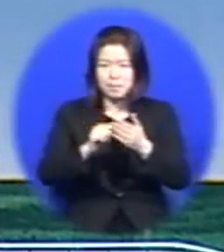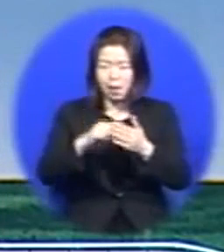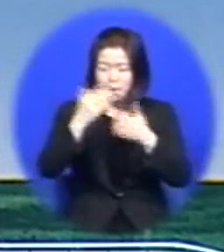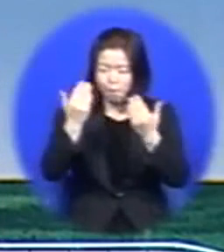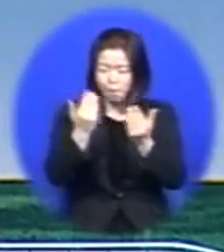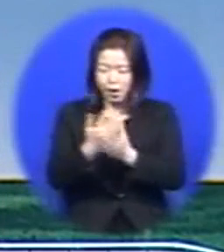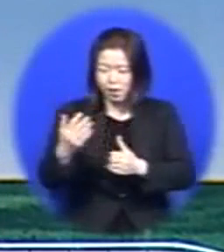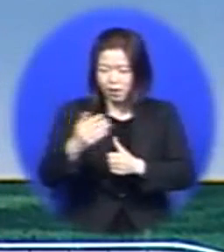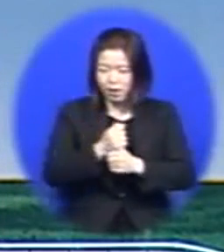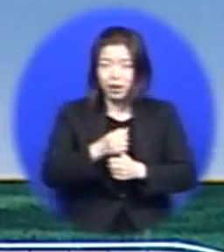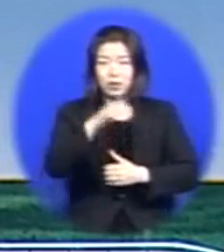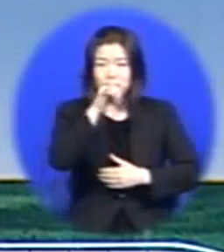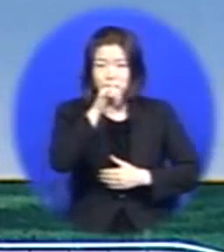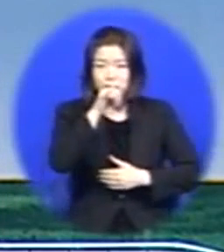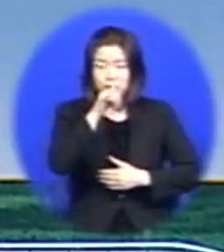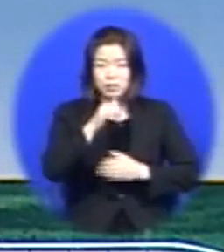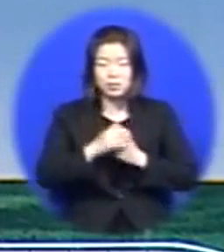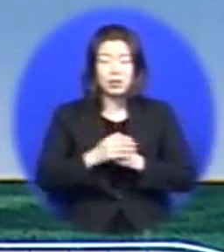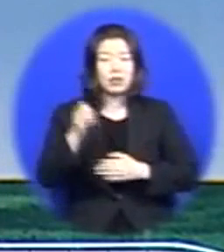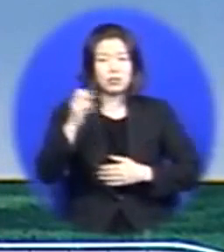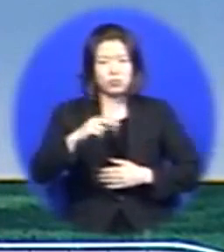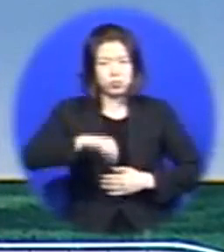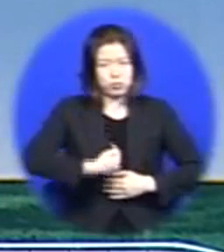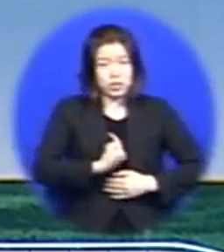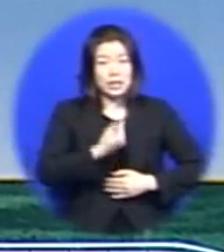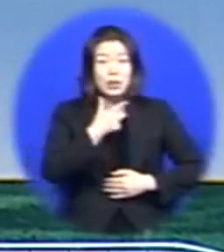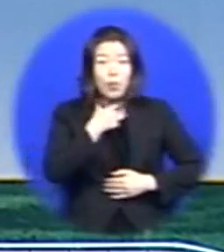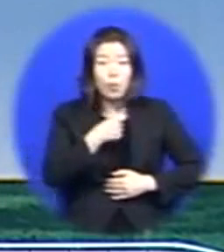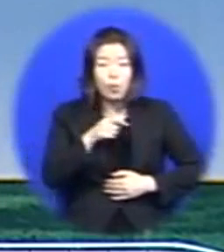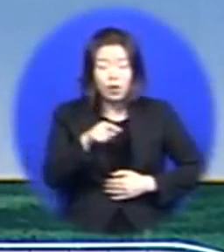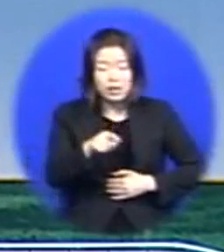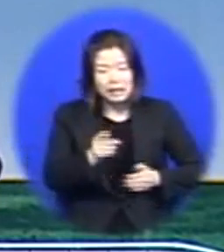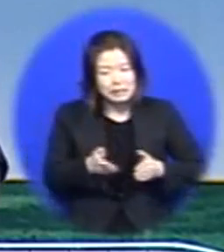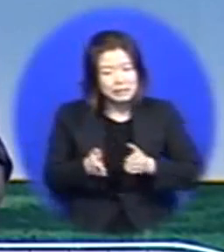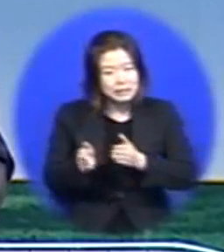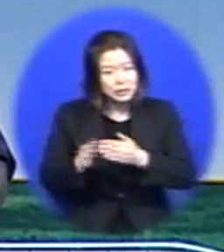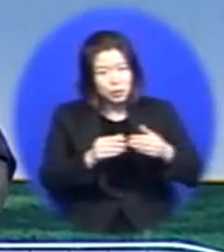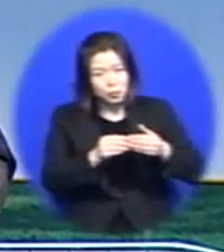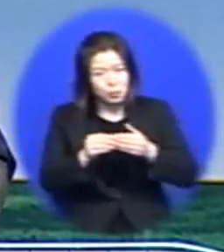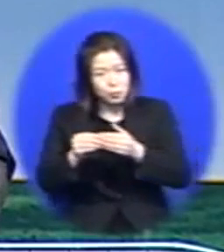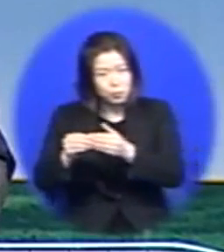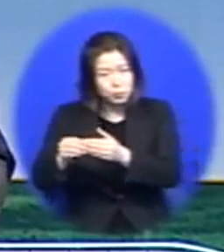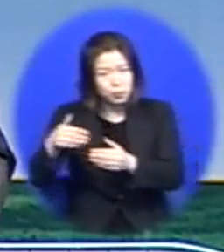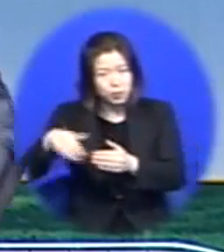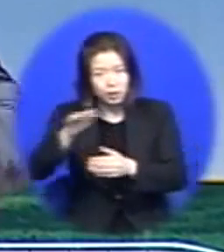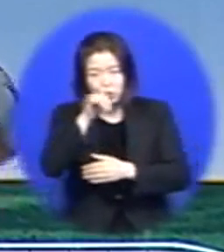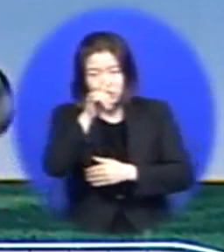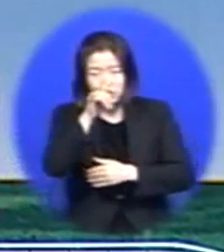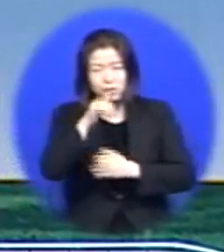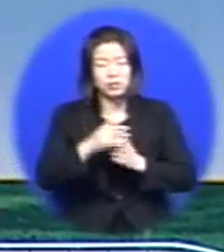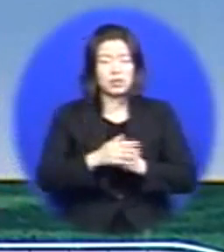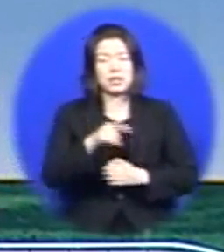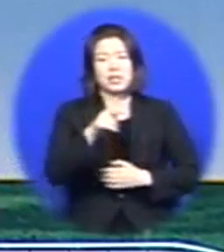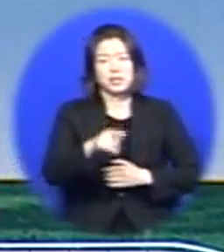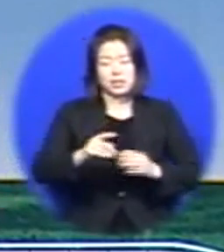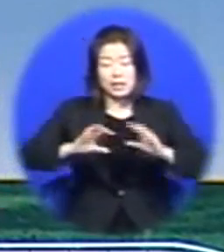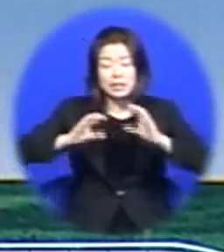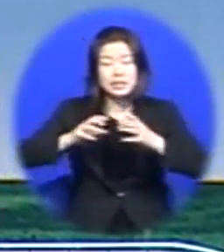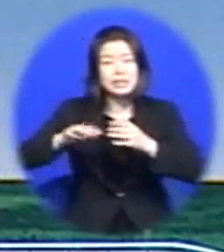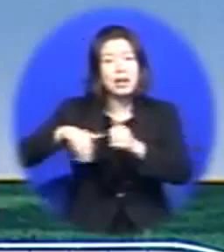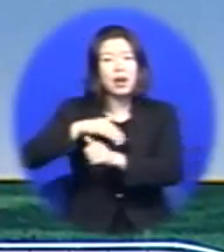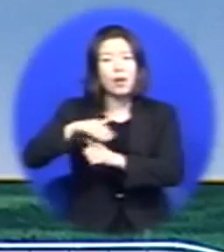사로잡고 있습니다. 그리고 자기가 원하는 길로 우리를 끌고 가고 있는 거예요. 이것이 세상